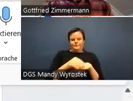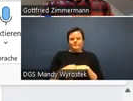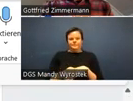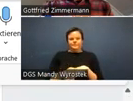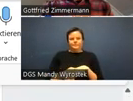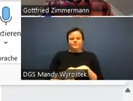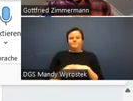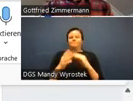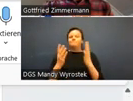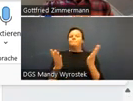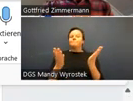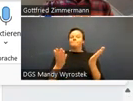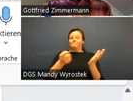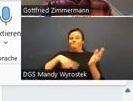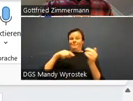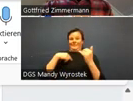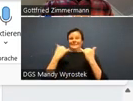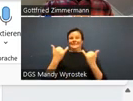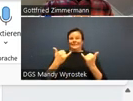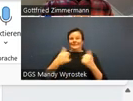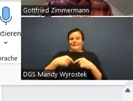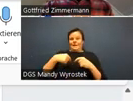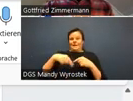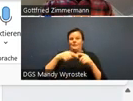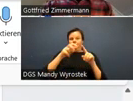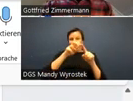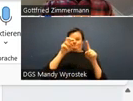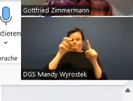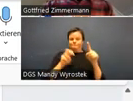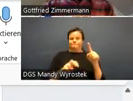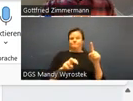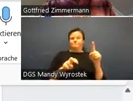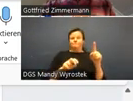Also, wir springen gleich auf die